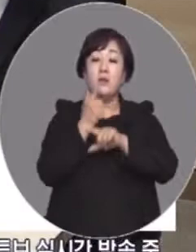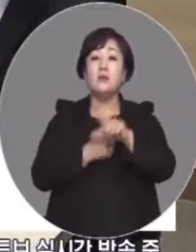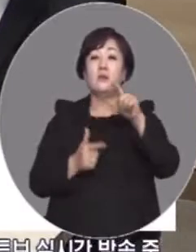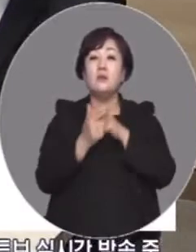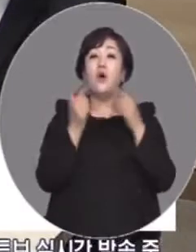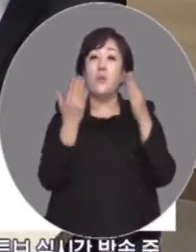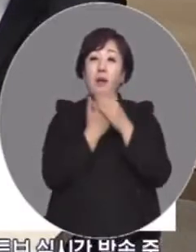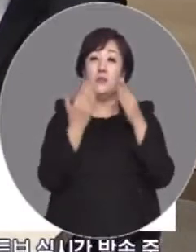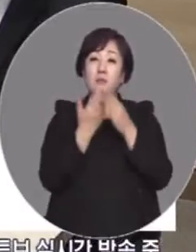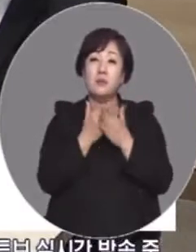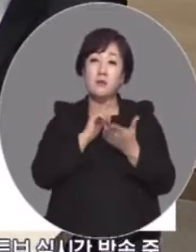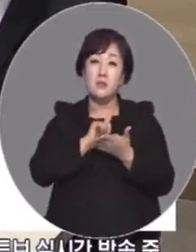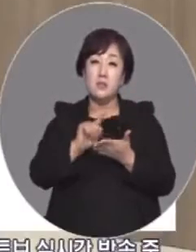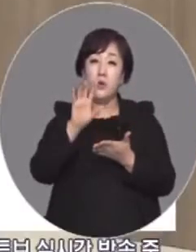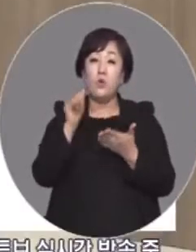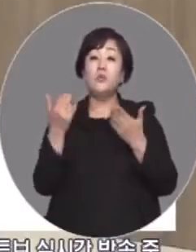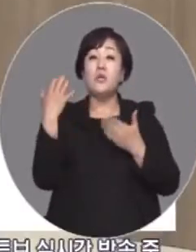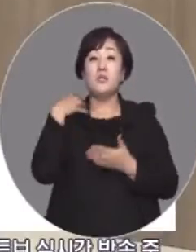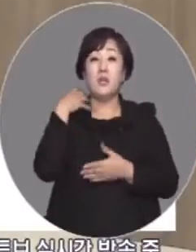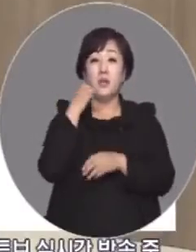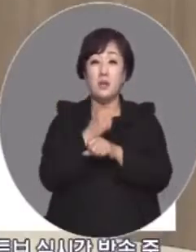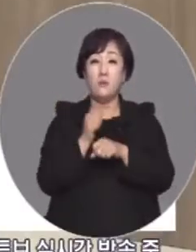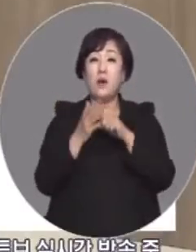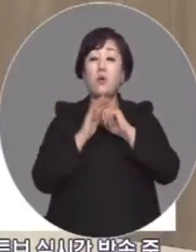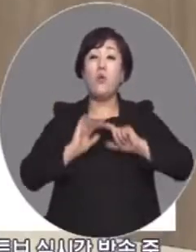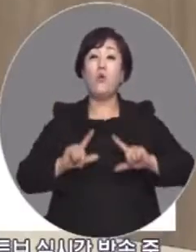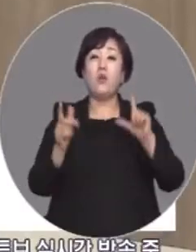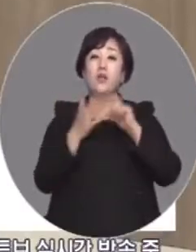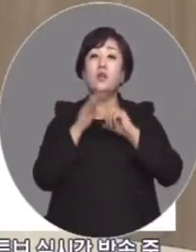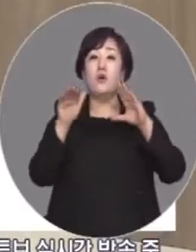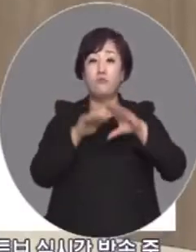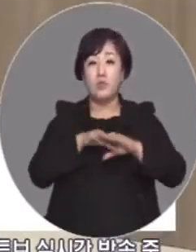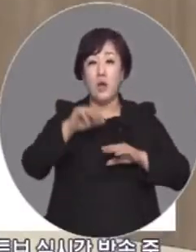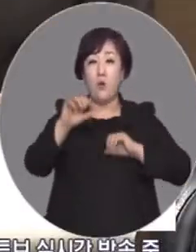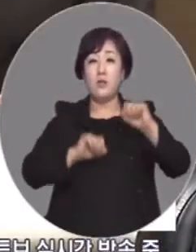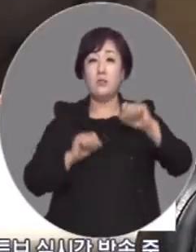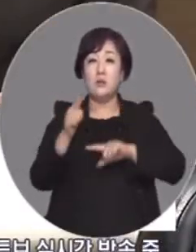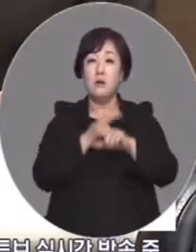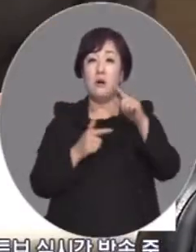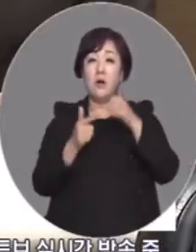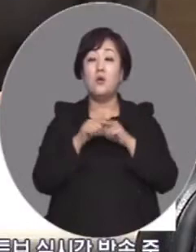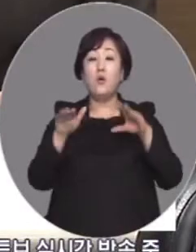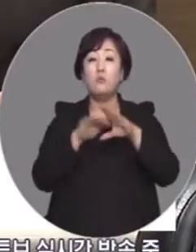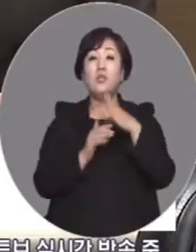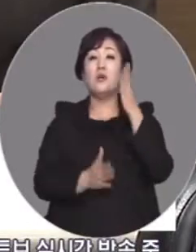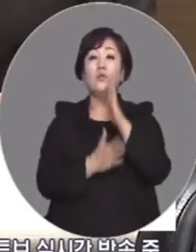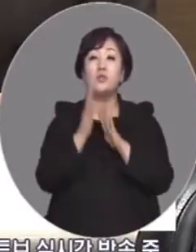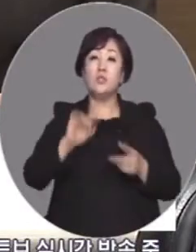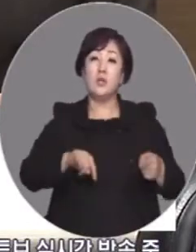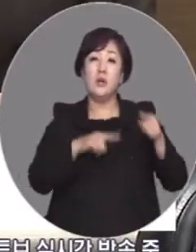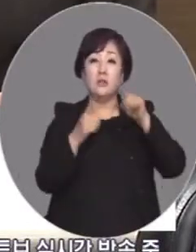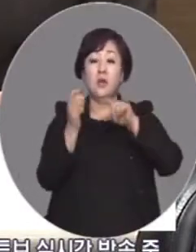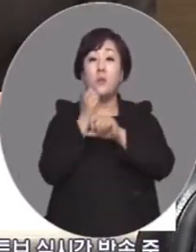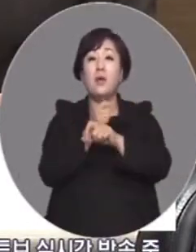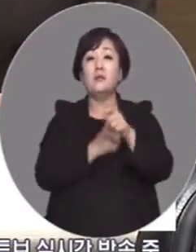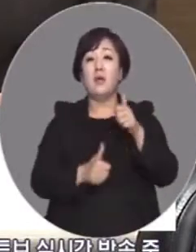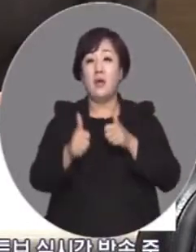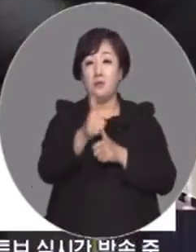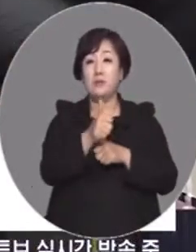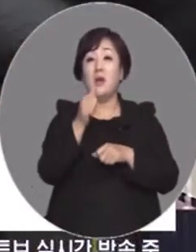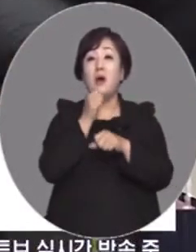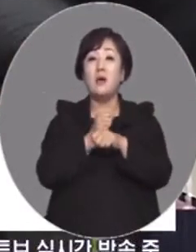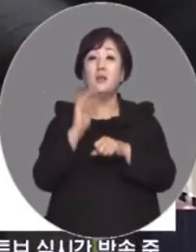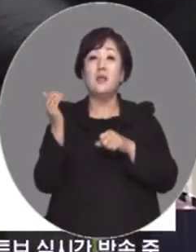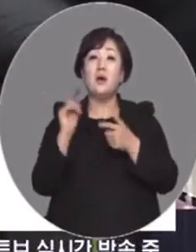지역 방송의 역할을 하고 특히 올해는 문화 활성화로 우선 이 문화 도시로 거듭나는 데 앞장서겠다 고